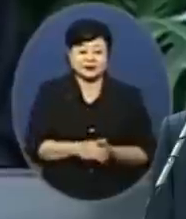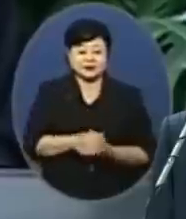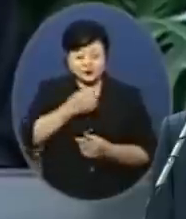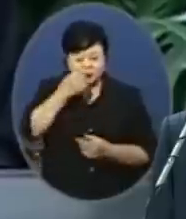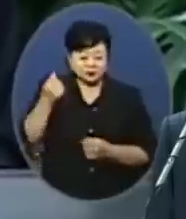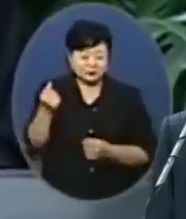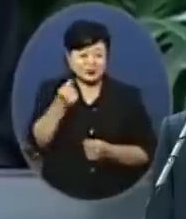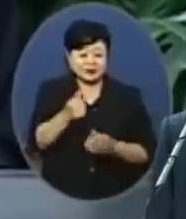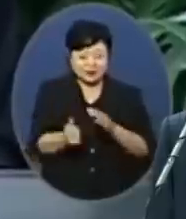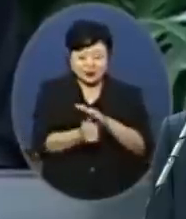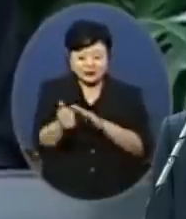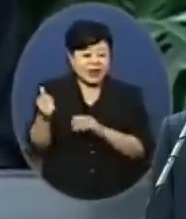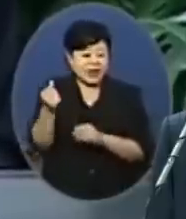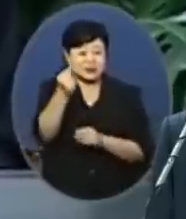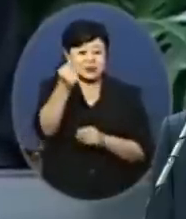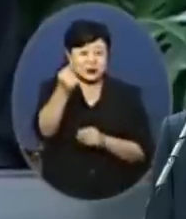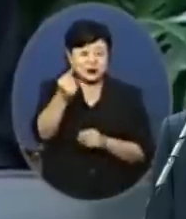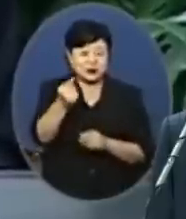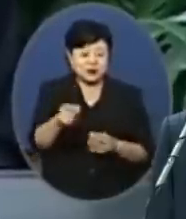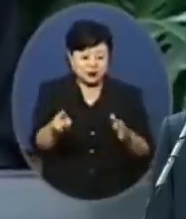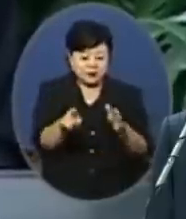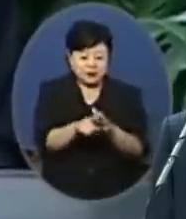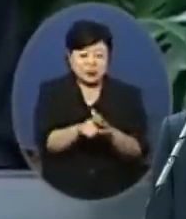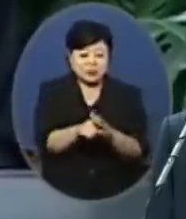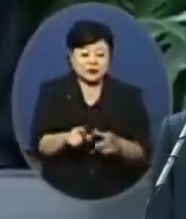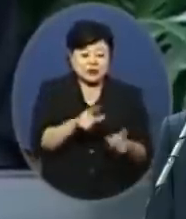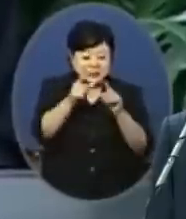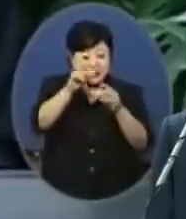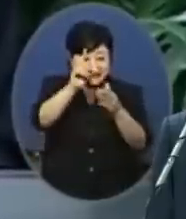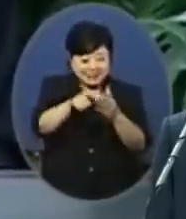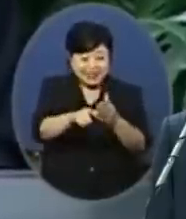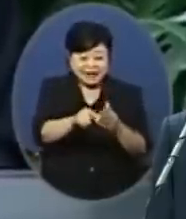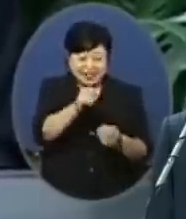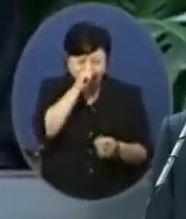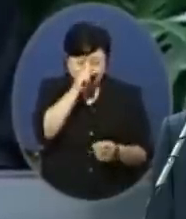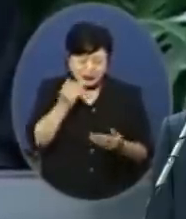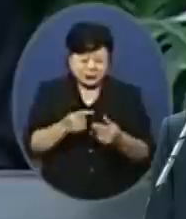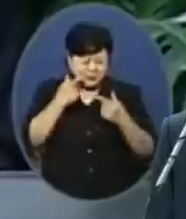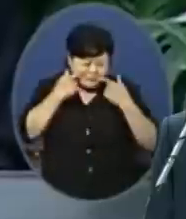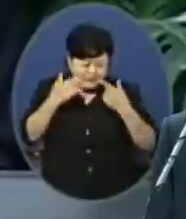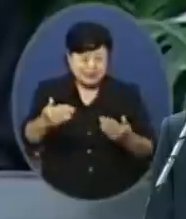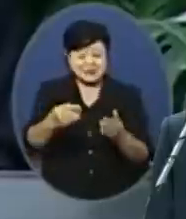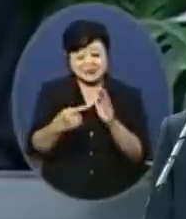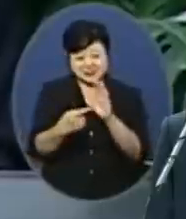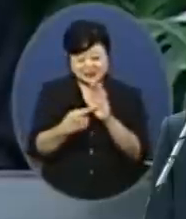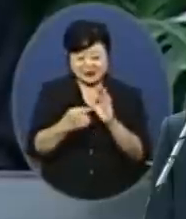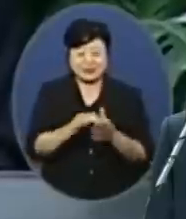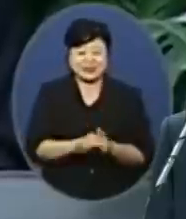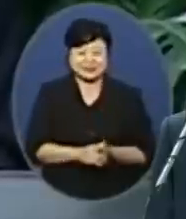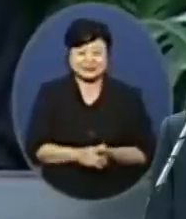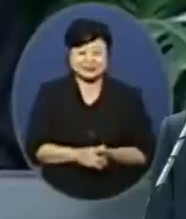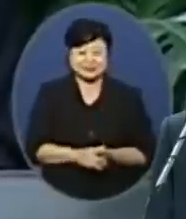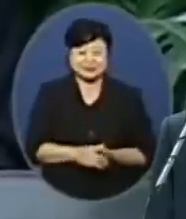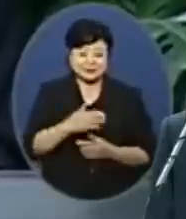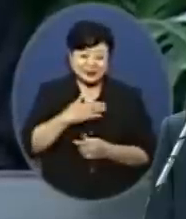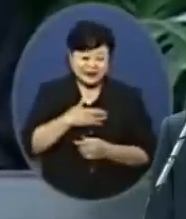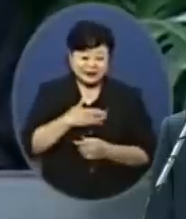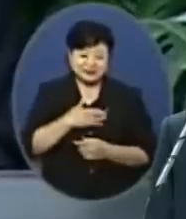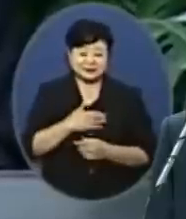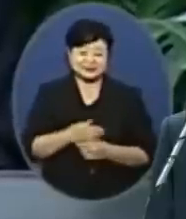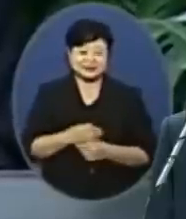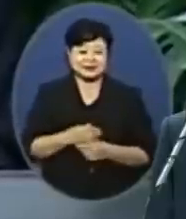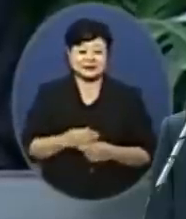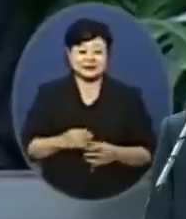꿈을 갖고 희망을 갖고 믿고 살면은 좋은 일이 반드시 일어나는 것입니다. 나는